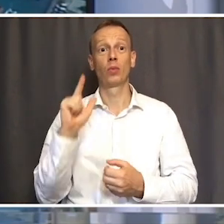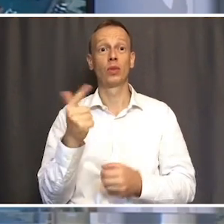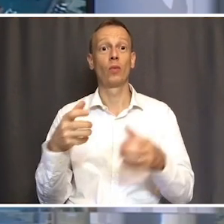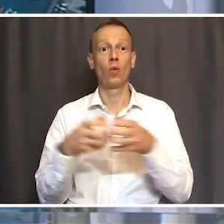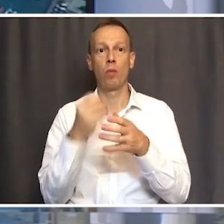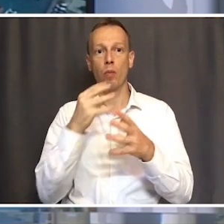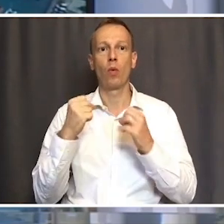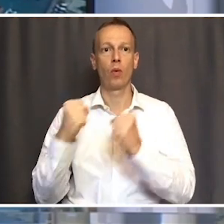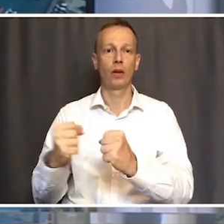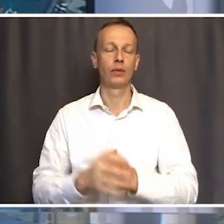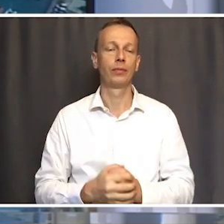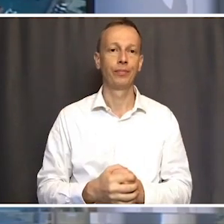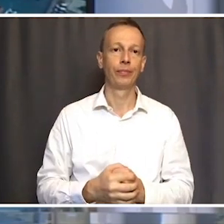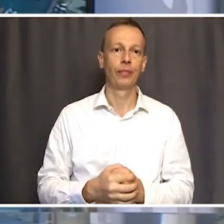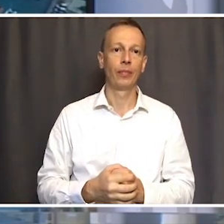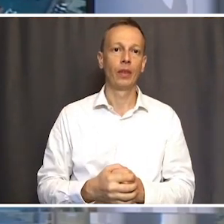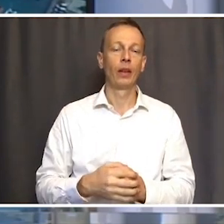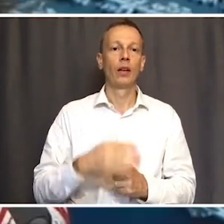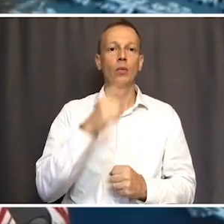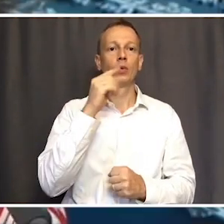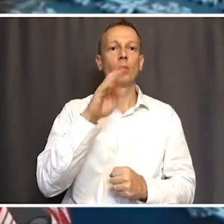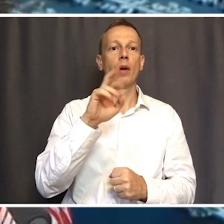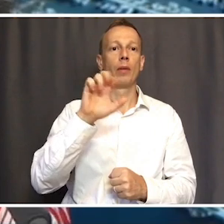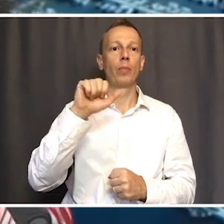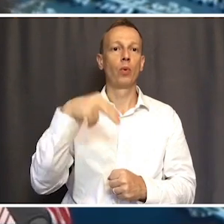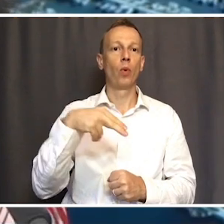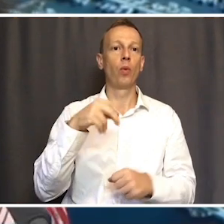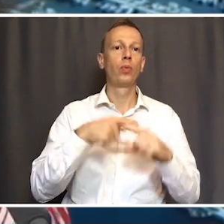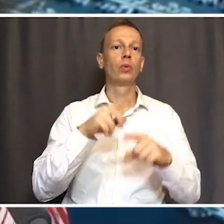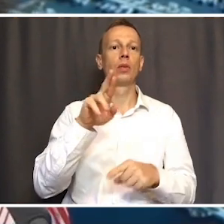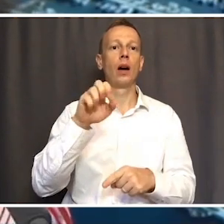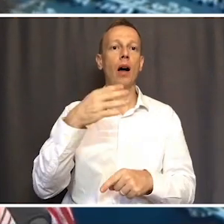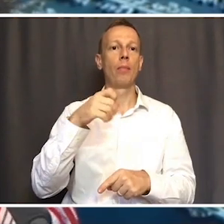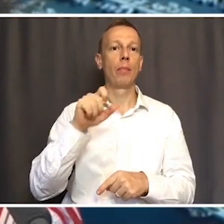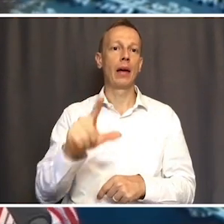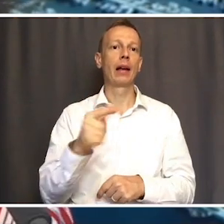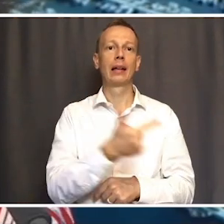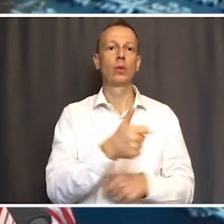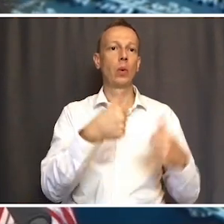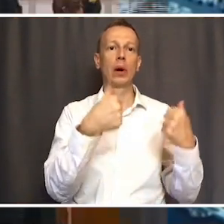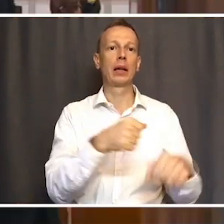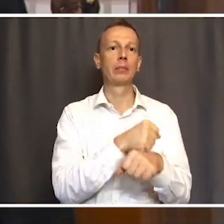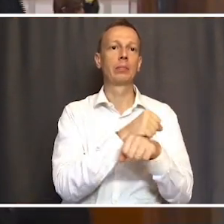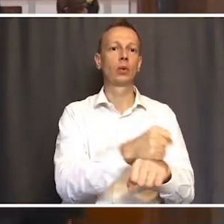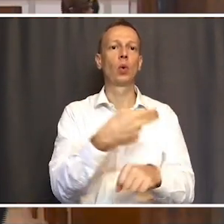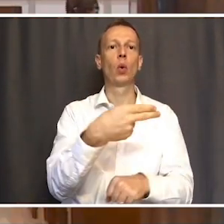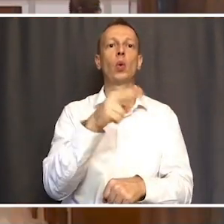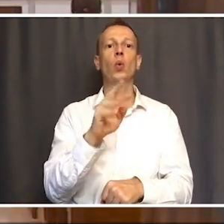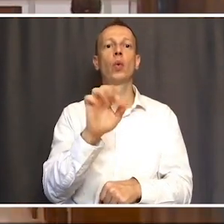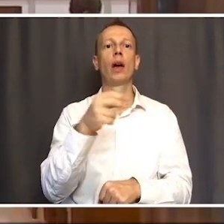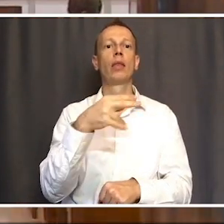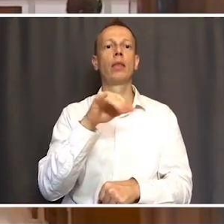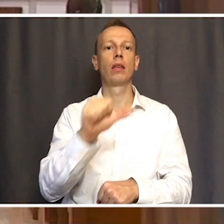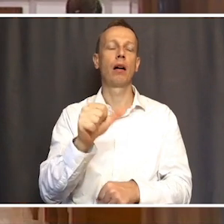les épreuves orales du deuxième groupe. Marc Ramel et Thierry Barbion resteront à Outania. La Cour d'appel a décidé de